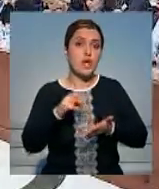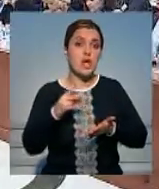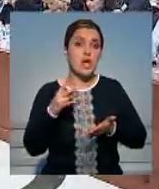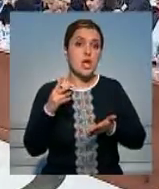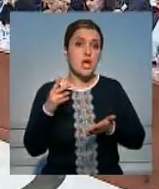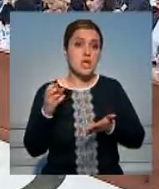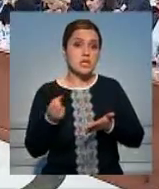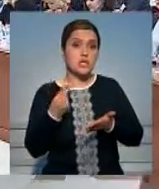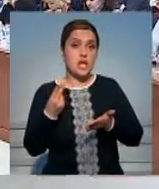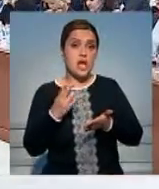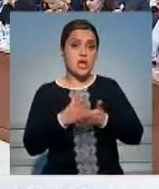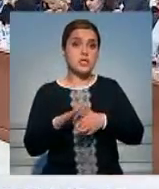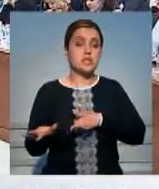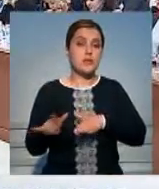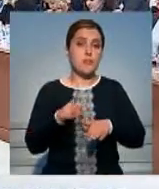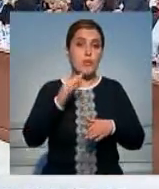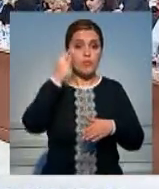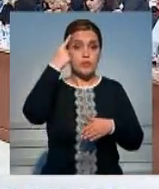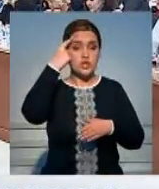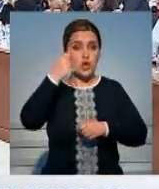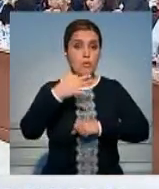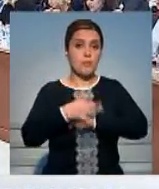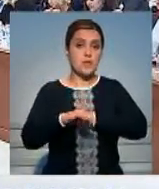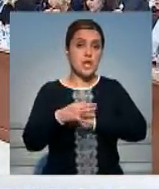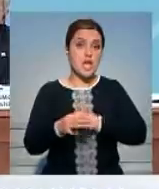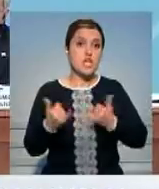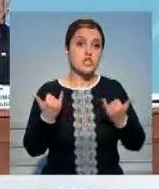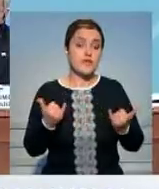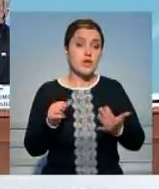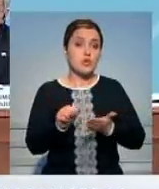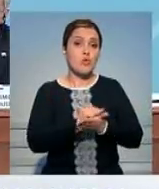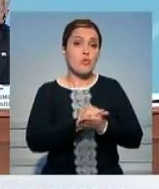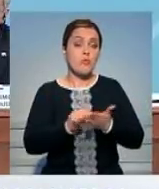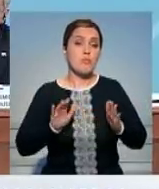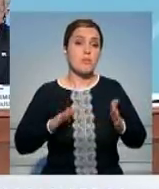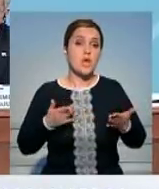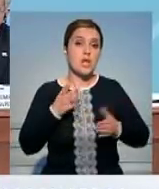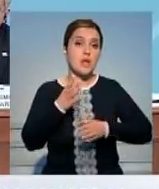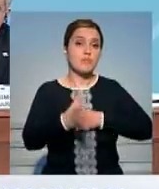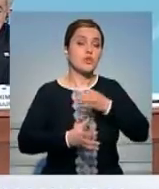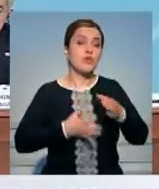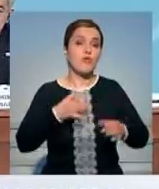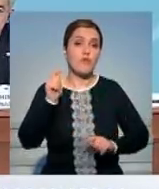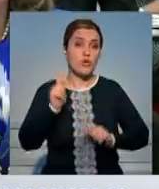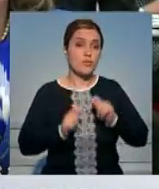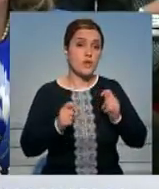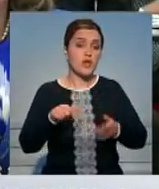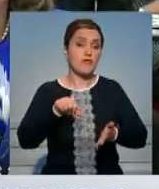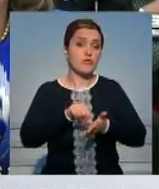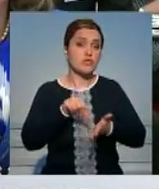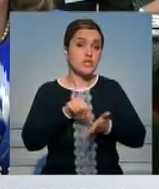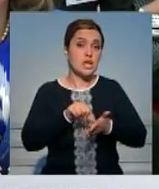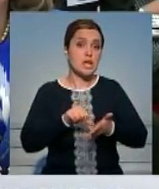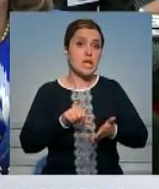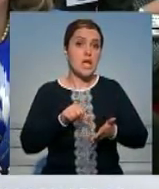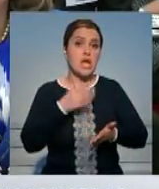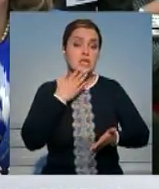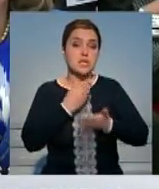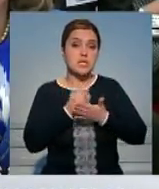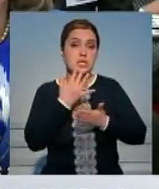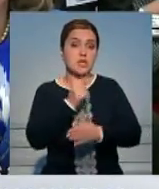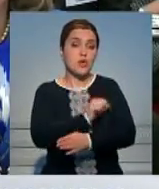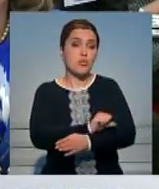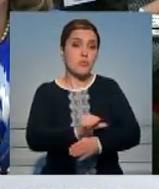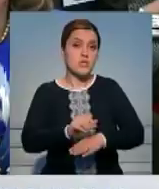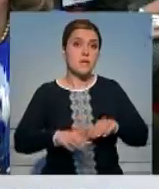национального превентивного механизма по предупреждению пыток. Сегодня документ презентовали на международном форуме. Его участниками стали